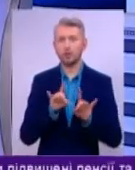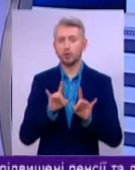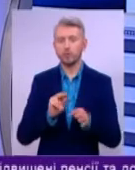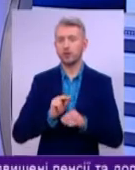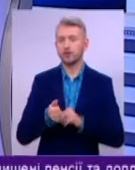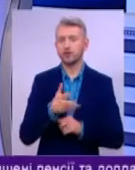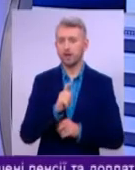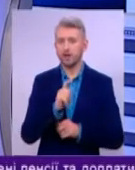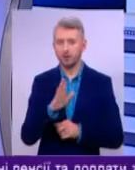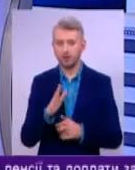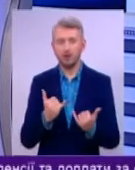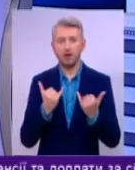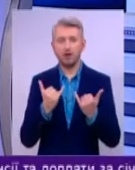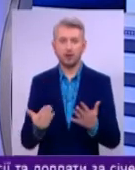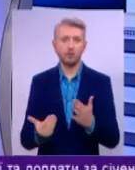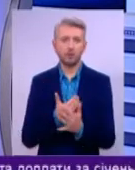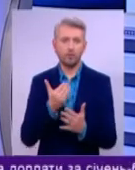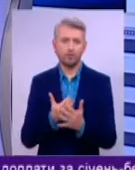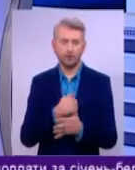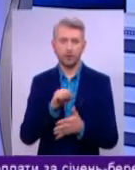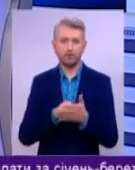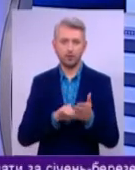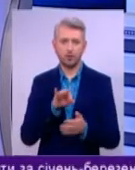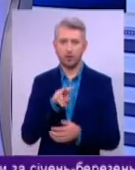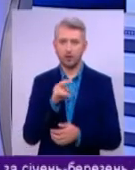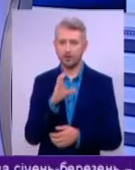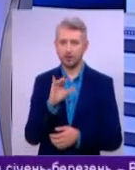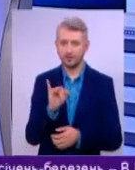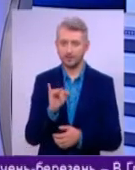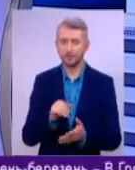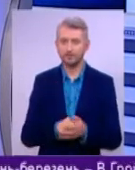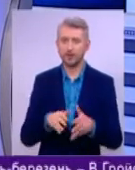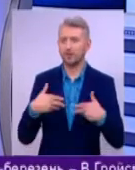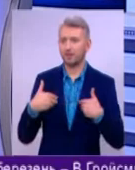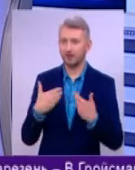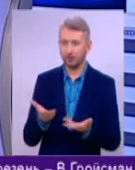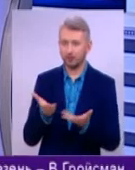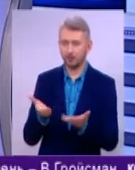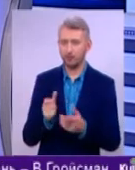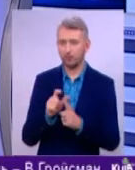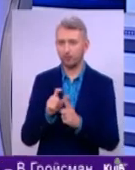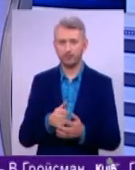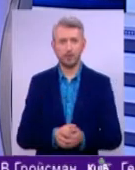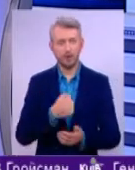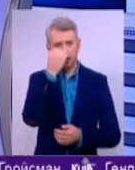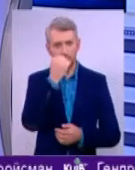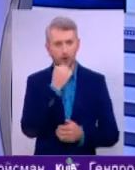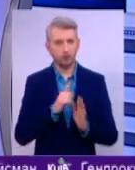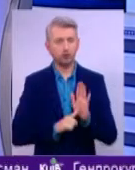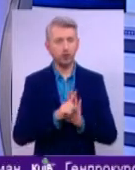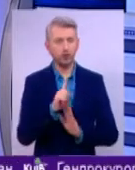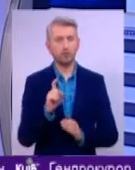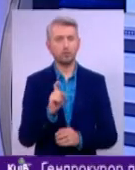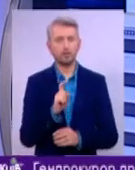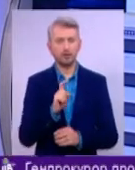хвилини, а просто зараз найсвіжіша добірка інформації у студії. Мій колега Олекса Кіпкало. Олексо, вітаю. Тобі слово. Дякую тобі, Владу. Розпочнемо ми